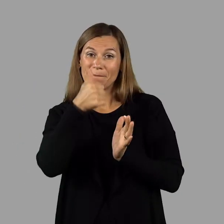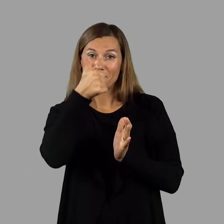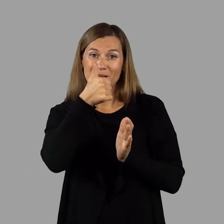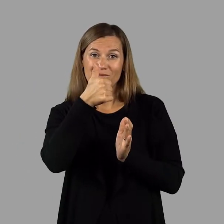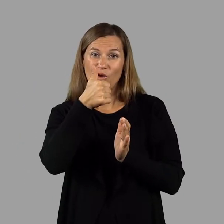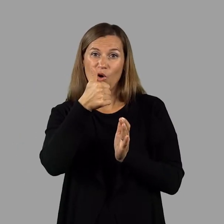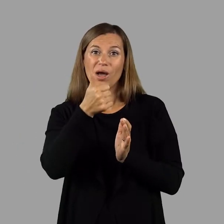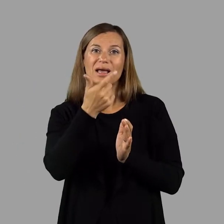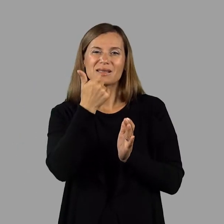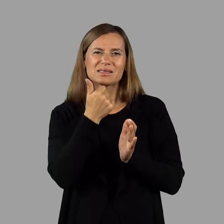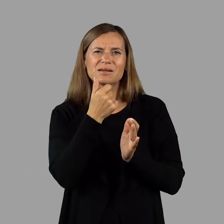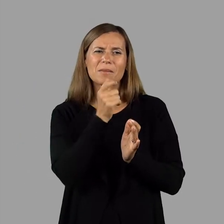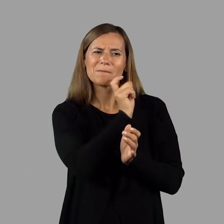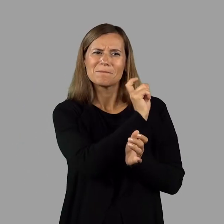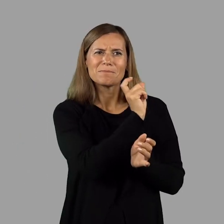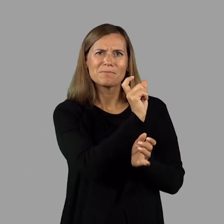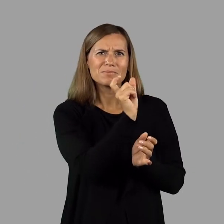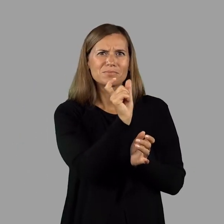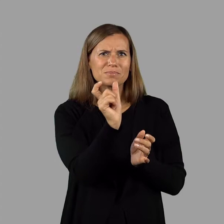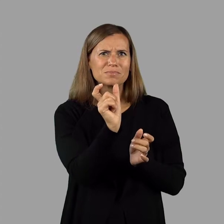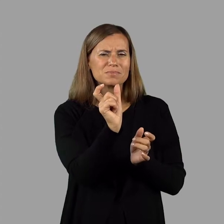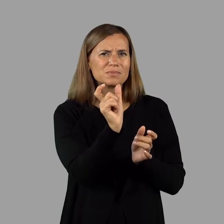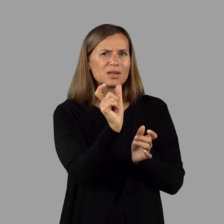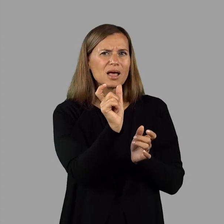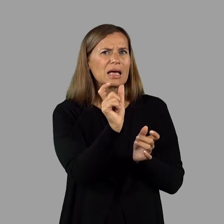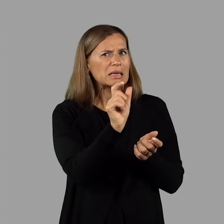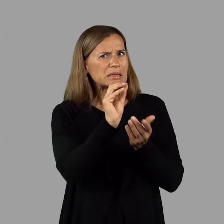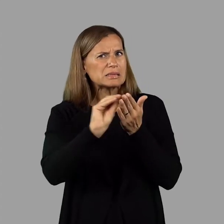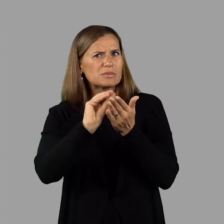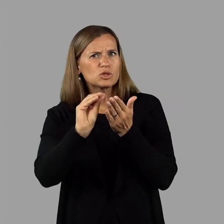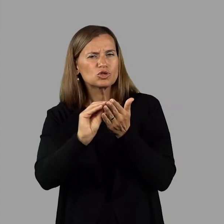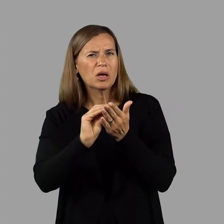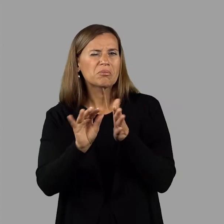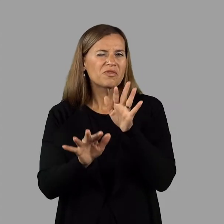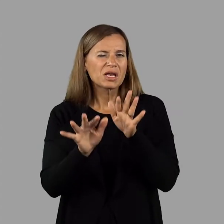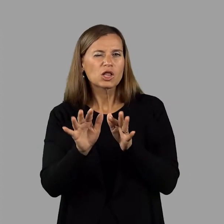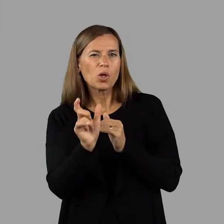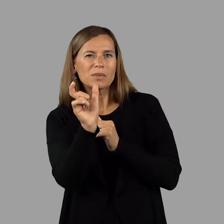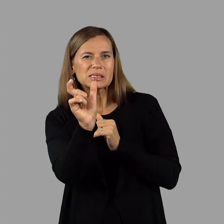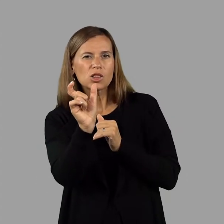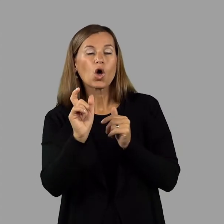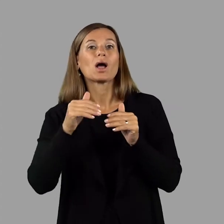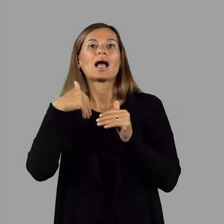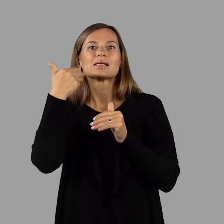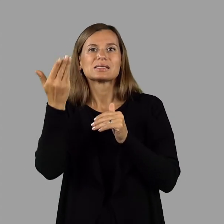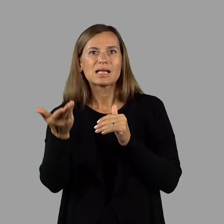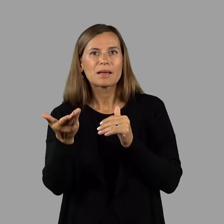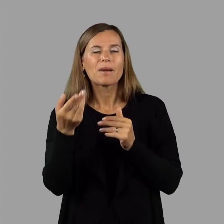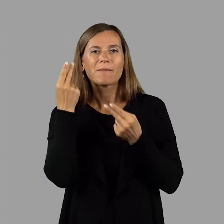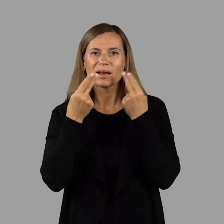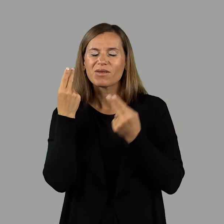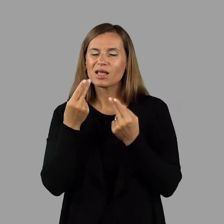iz razpoznanih fonemov izpiše najverjetnejšo besedo, kasneje pa preveri tudi,